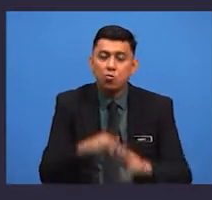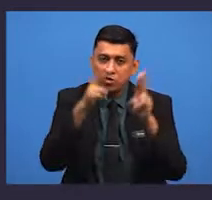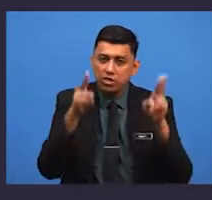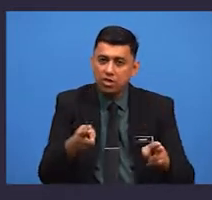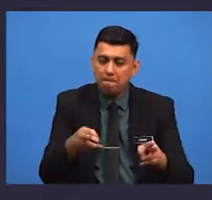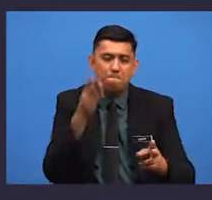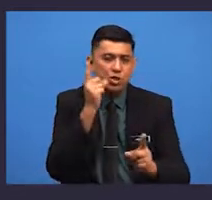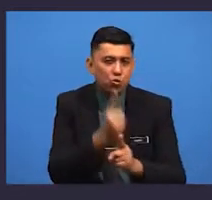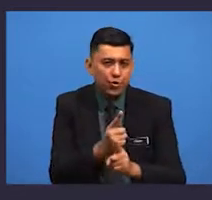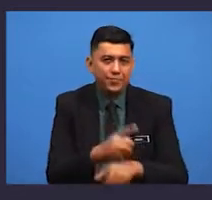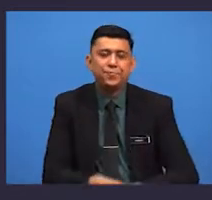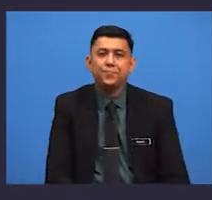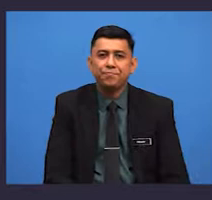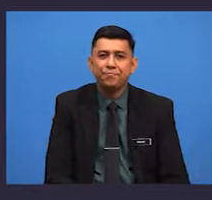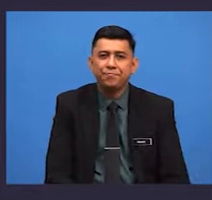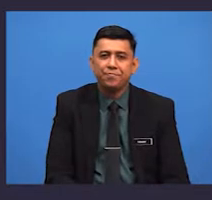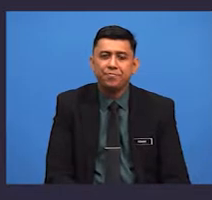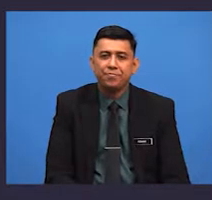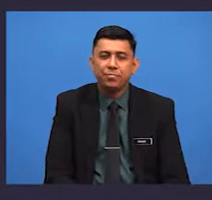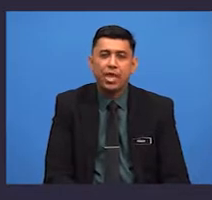diuji adalah benar.